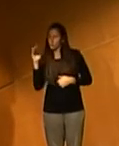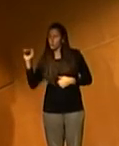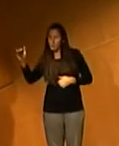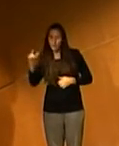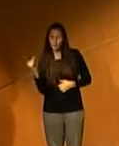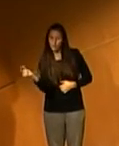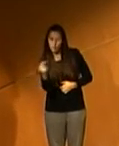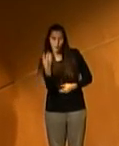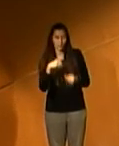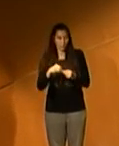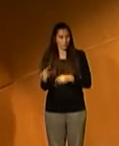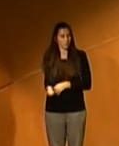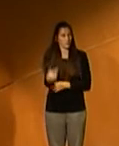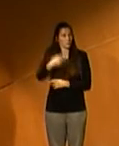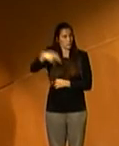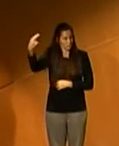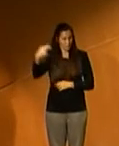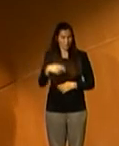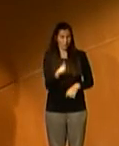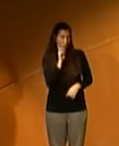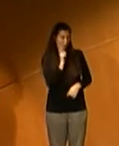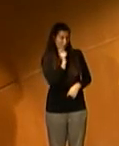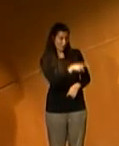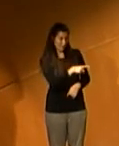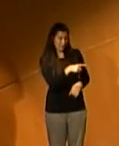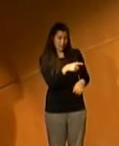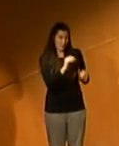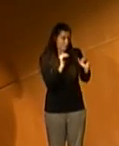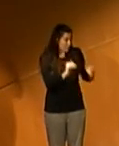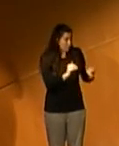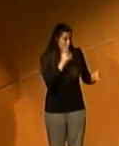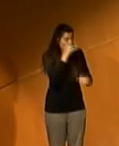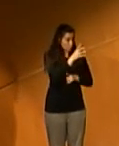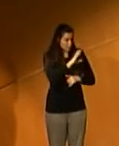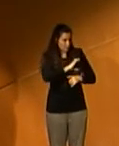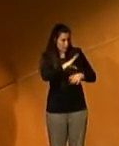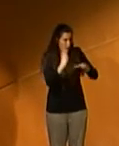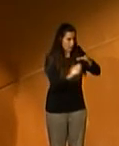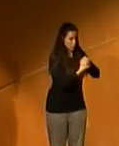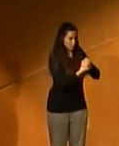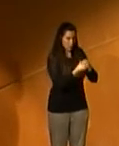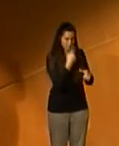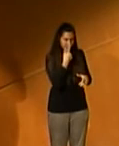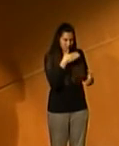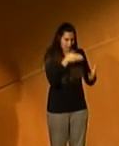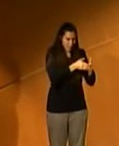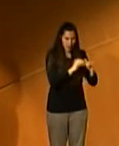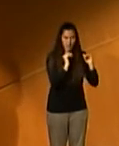nationale. Effectivement, malgré ce projet d'inclusion, la déficience existait toujours et notre objectif n'était pas de faire vivre